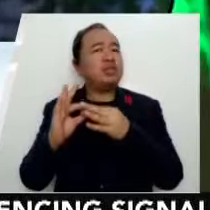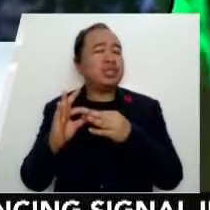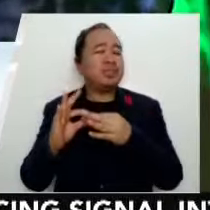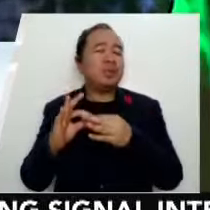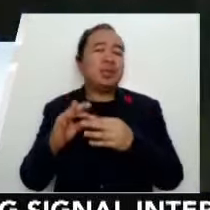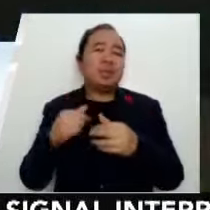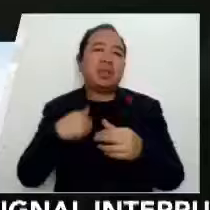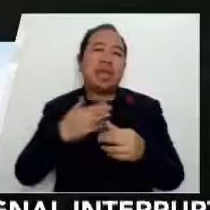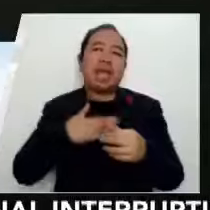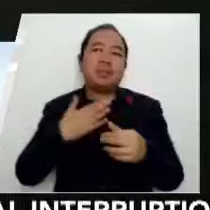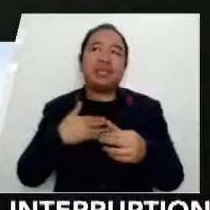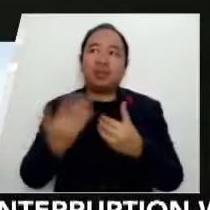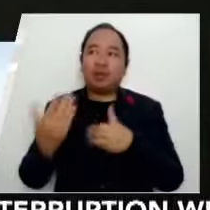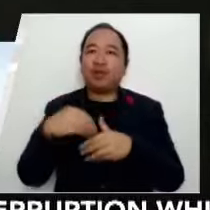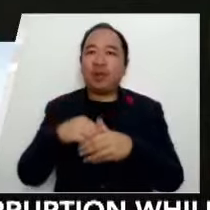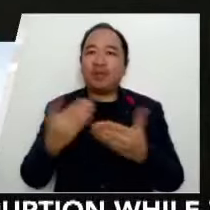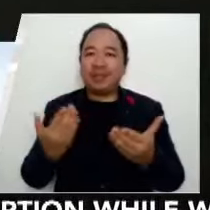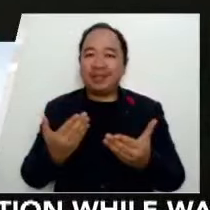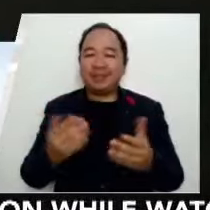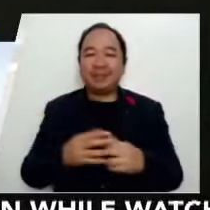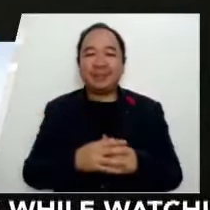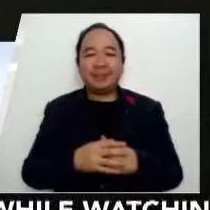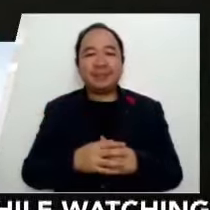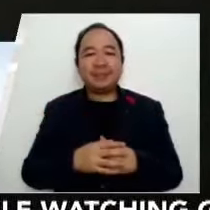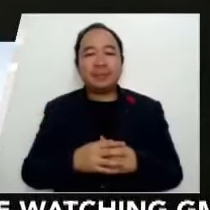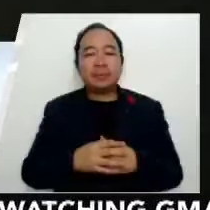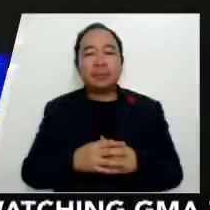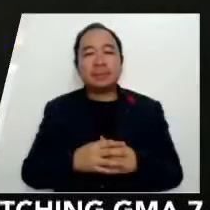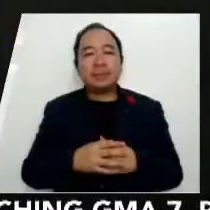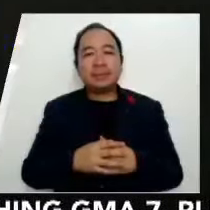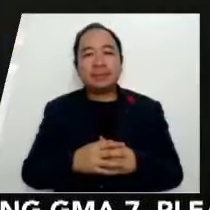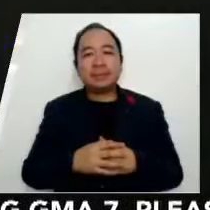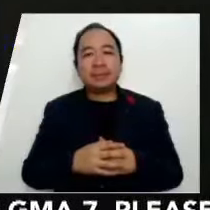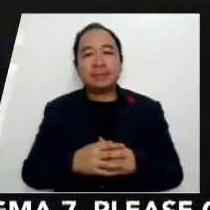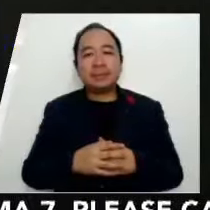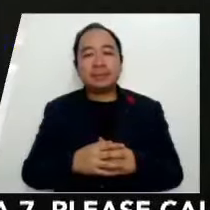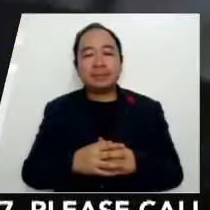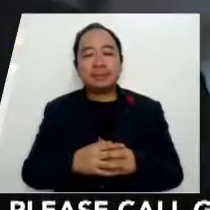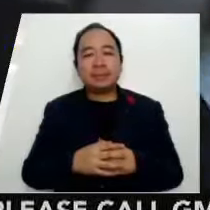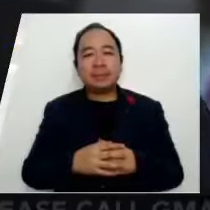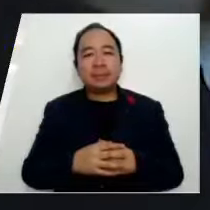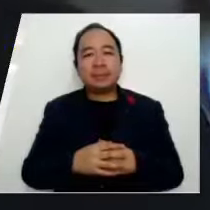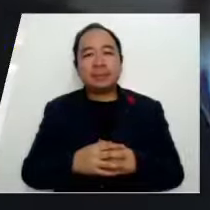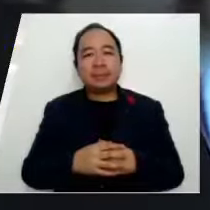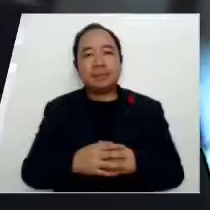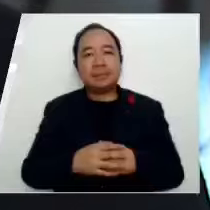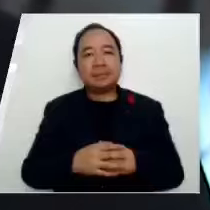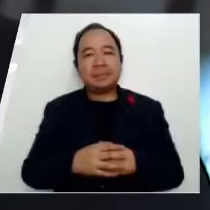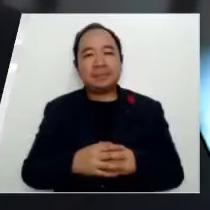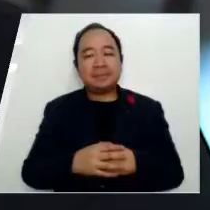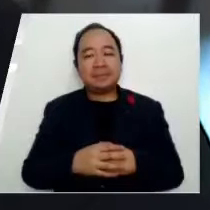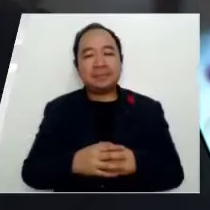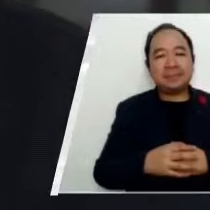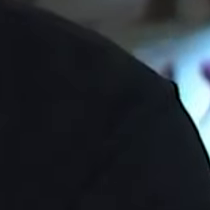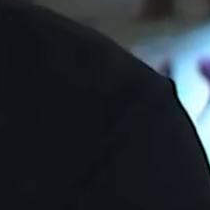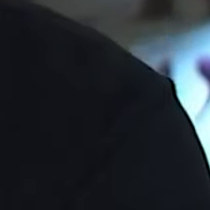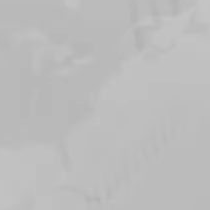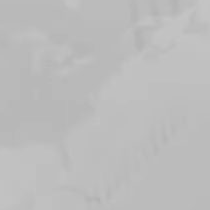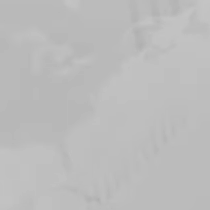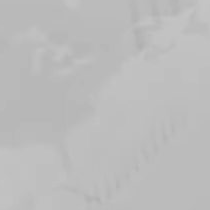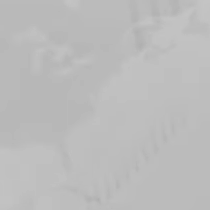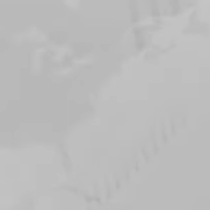and I'm glad He's back Santiago sa show happ